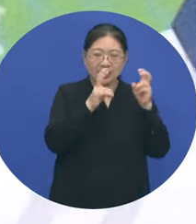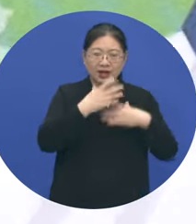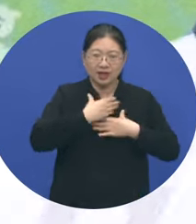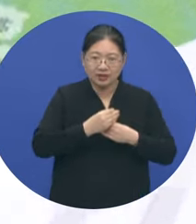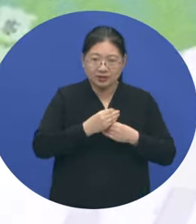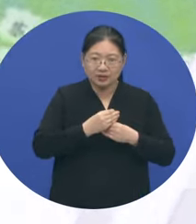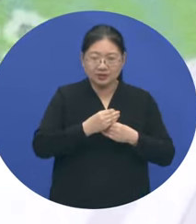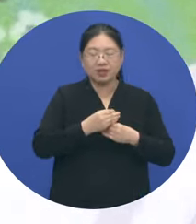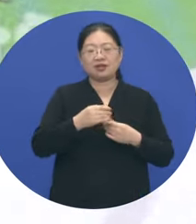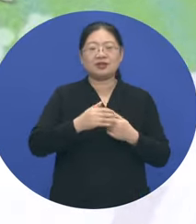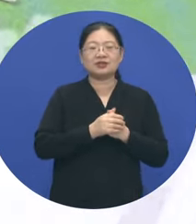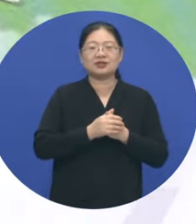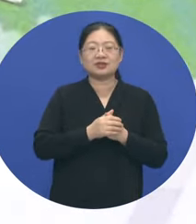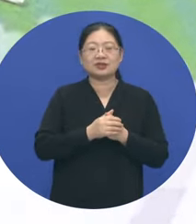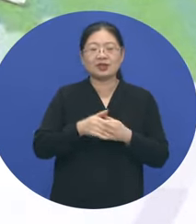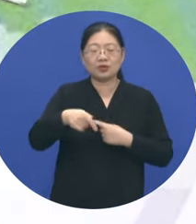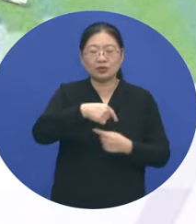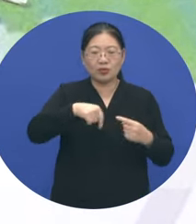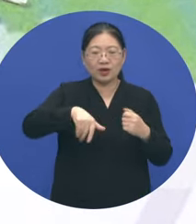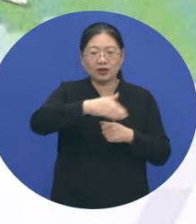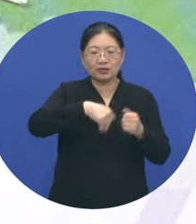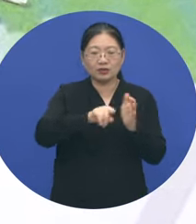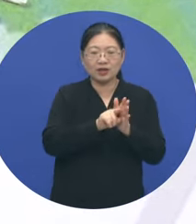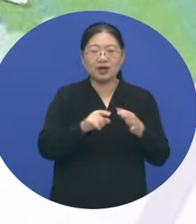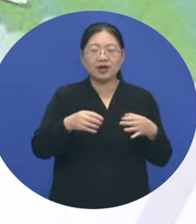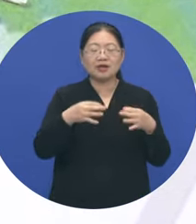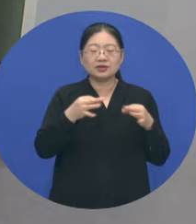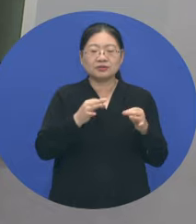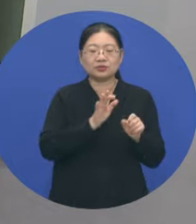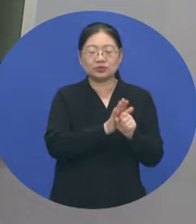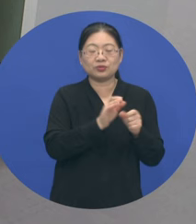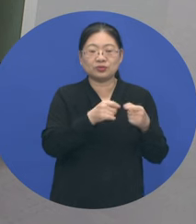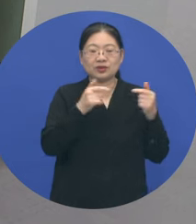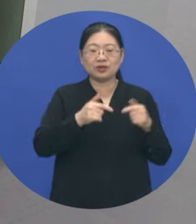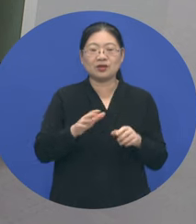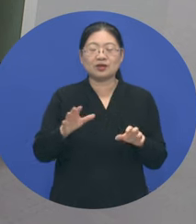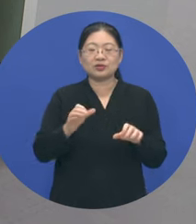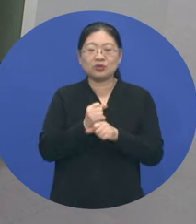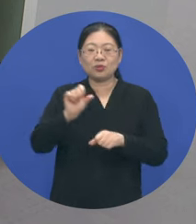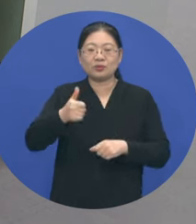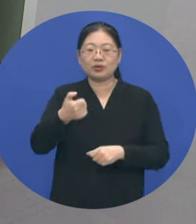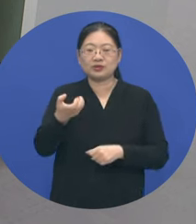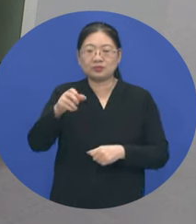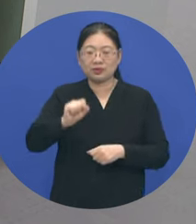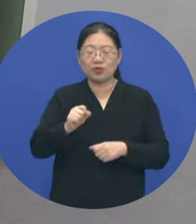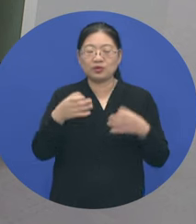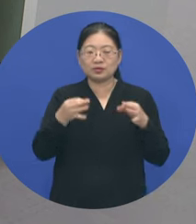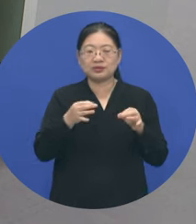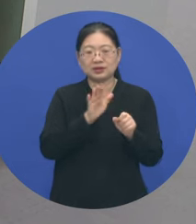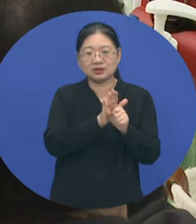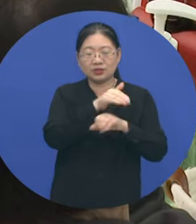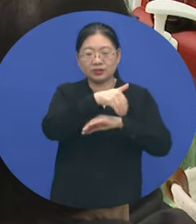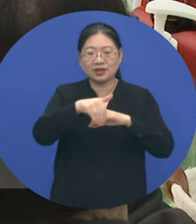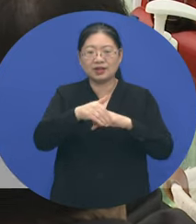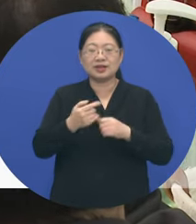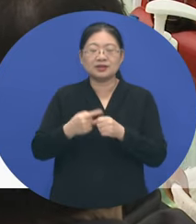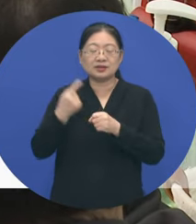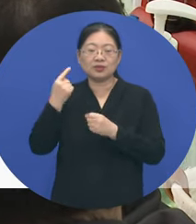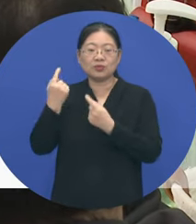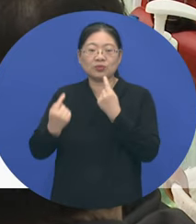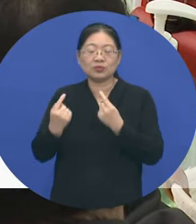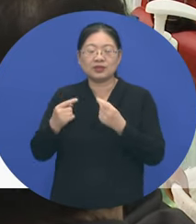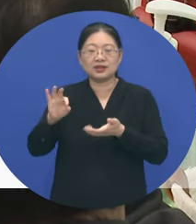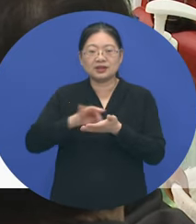안정적인 경영환경 조성을 위한 금융 지원을 늘립니다 총 550억 원의 금융 지원을 할 계획입니다